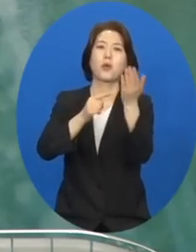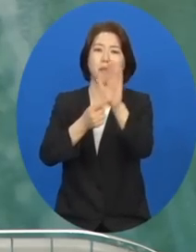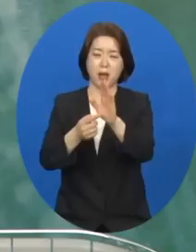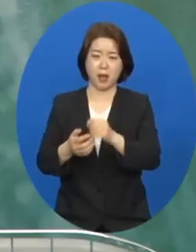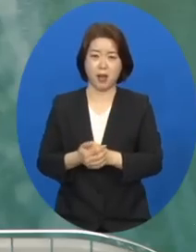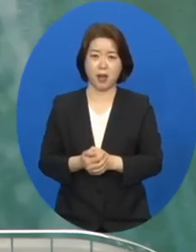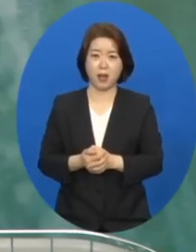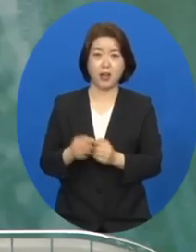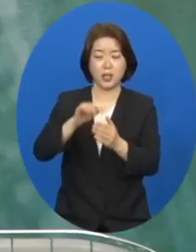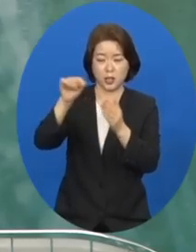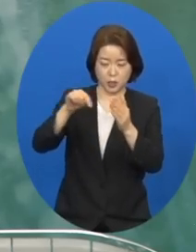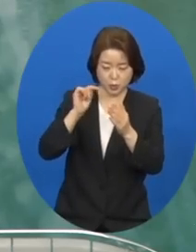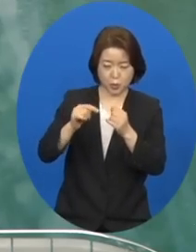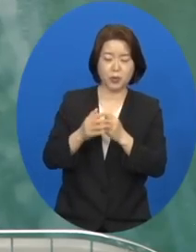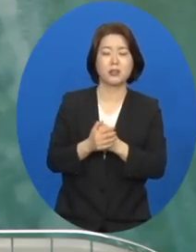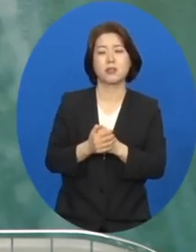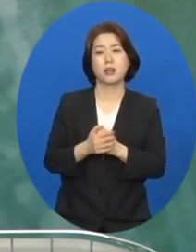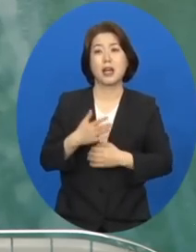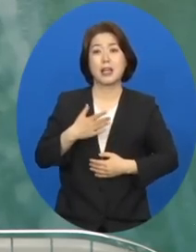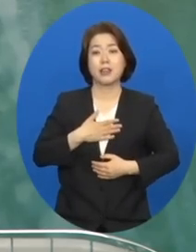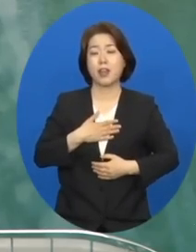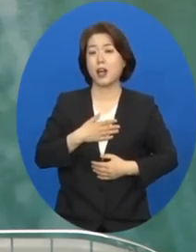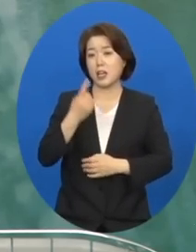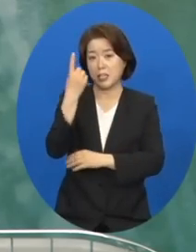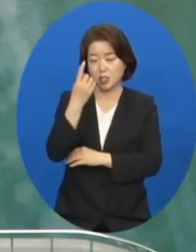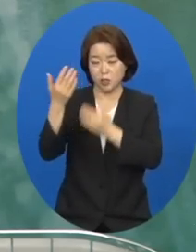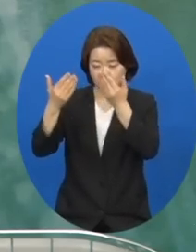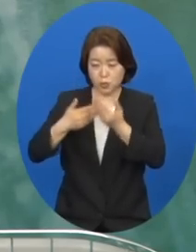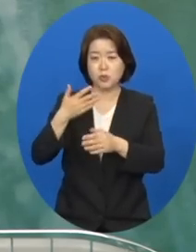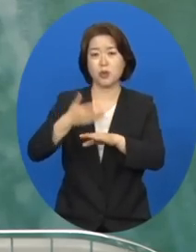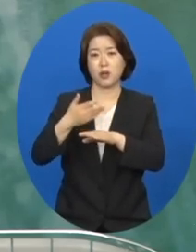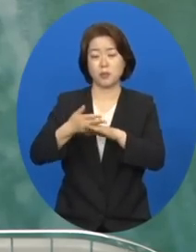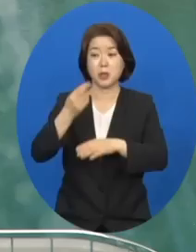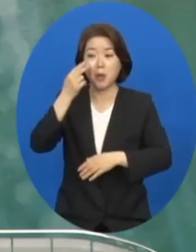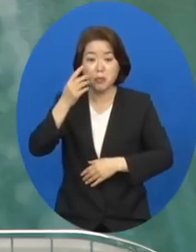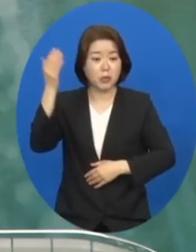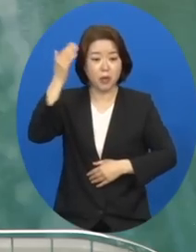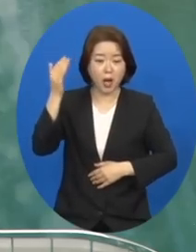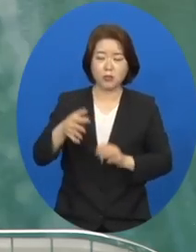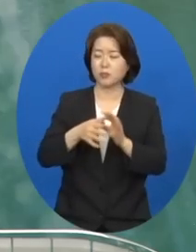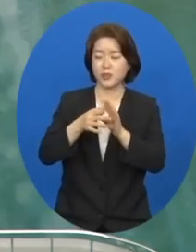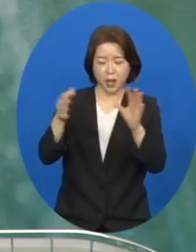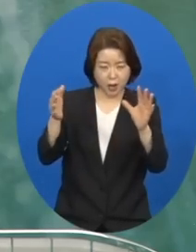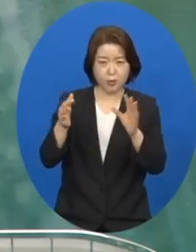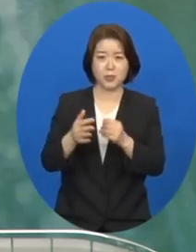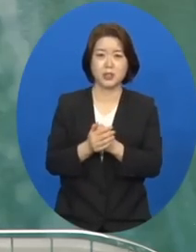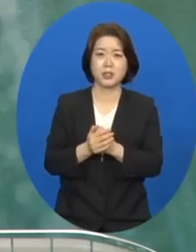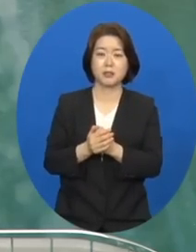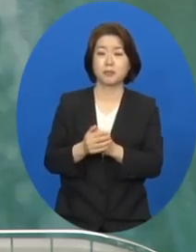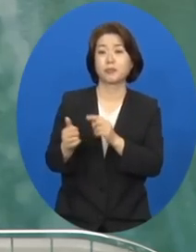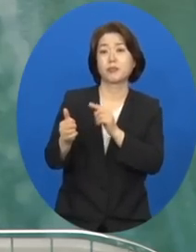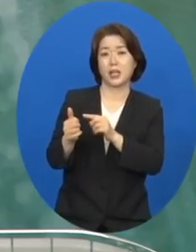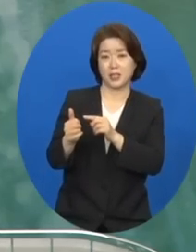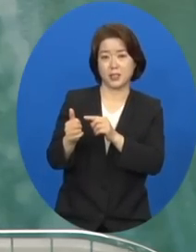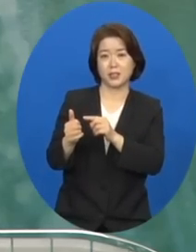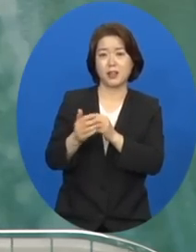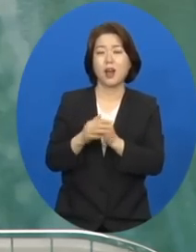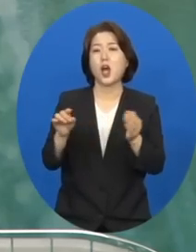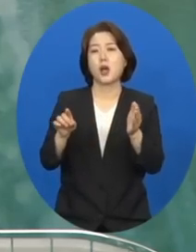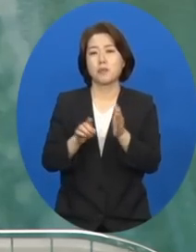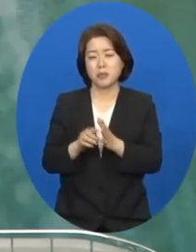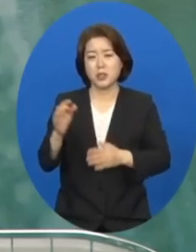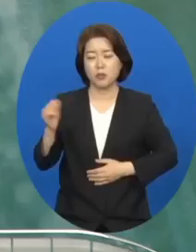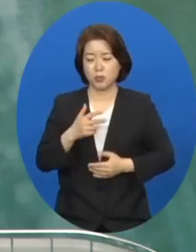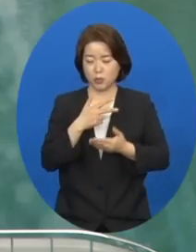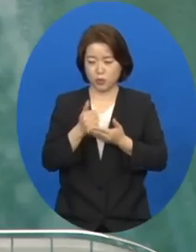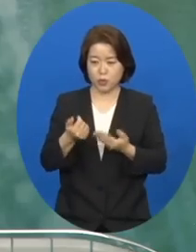이중에서도 저를 지켜 줌의 감사합니다 뭐 미국의 이 뜬 한국의 가든 그와 상관없이 그 청년이 믿음으로 주님과